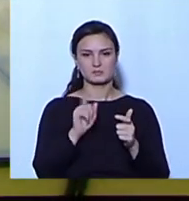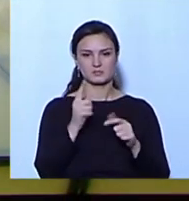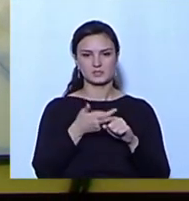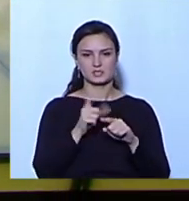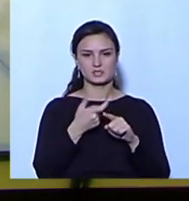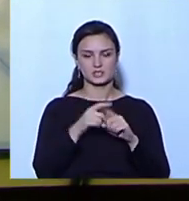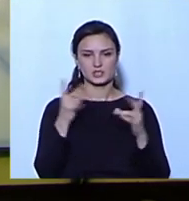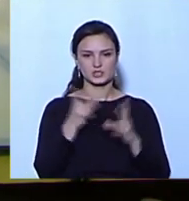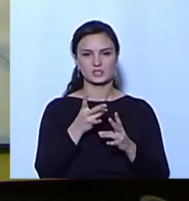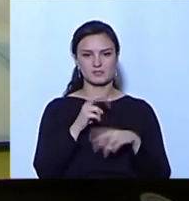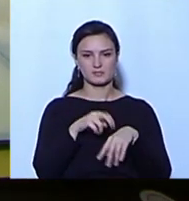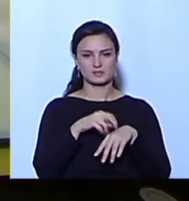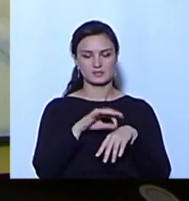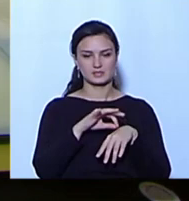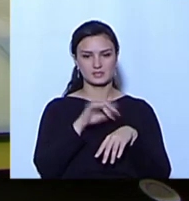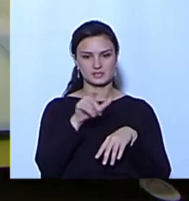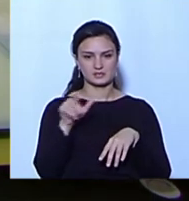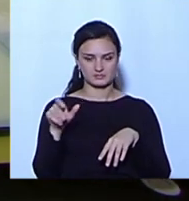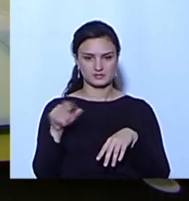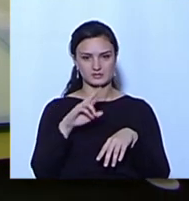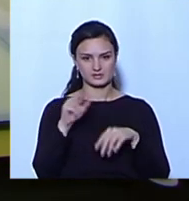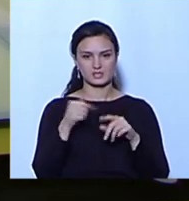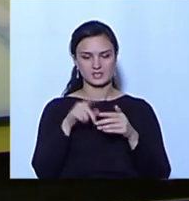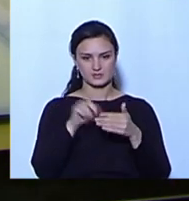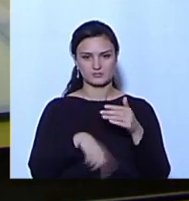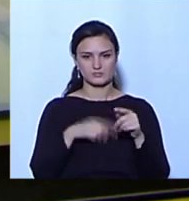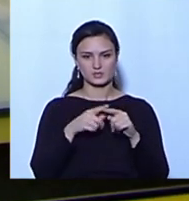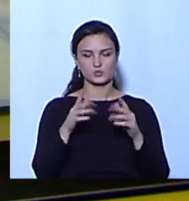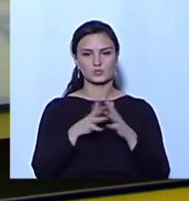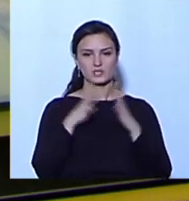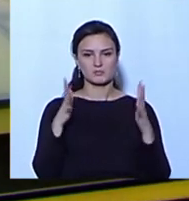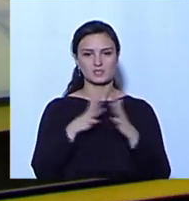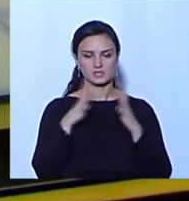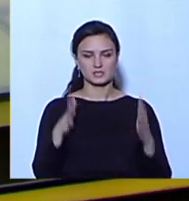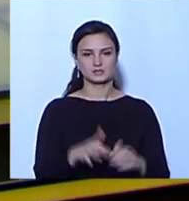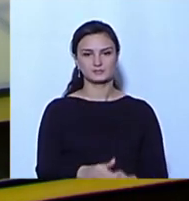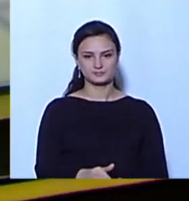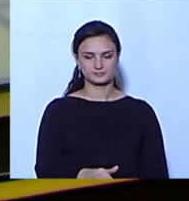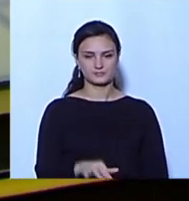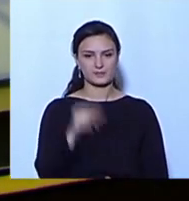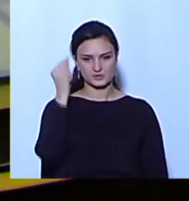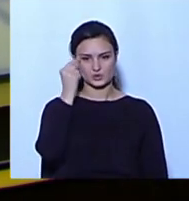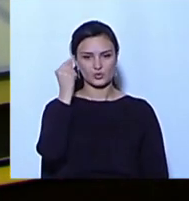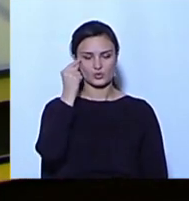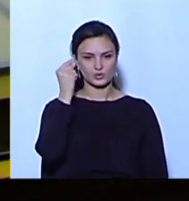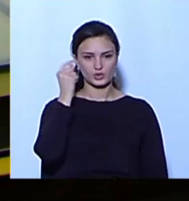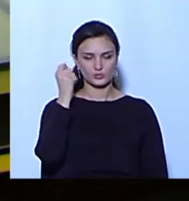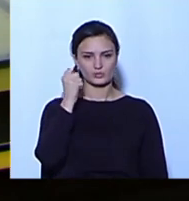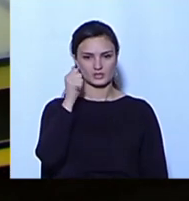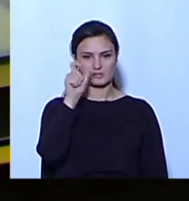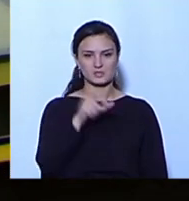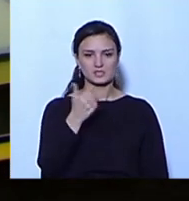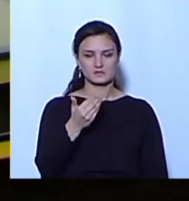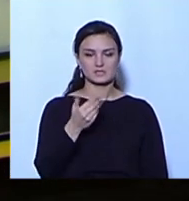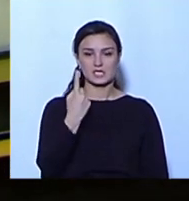ეს ძალიან სჭირდებათ პაციენტებს და გარწმუნებთ, ეს არის უზარმაზარი ფსიქოლოგიური ტვირთი